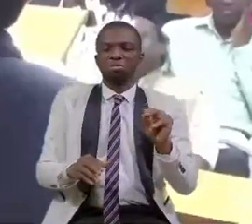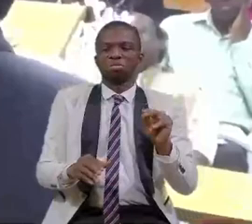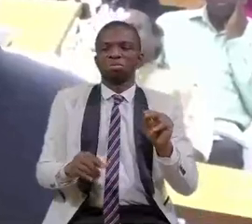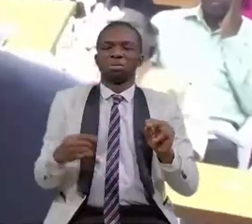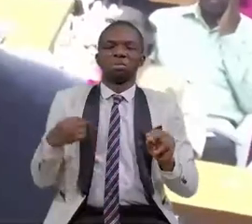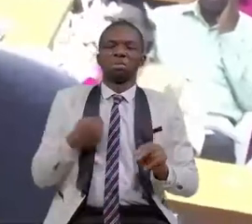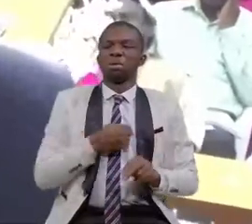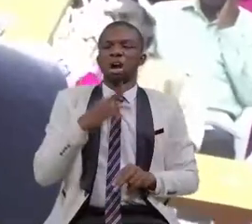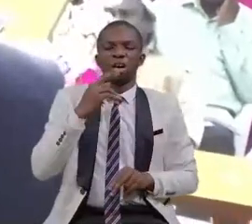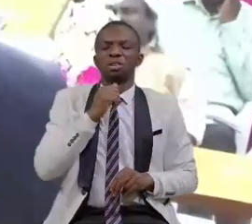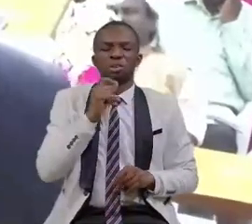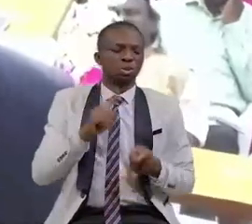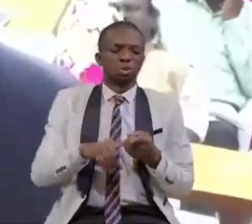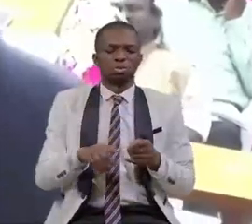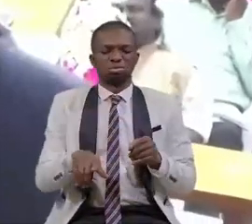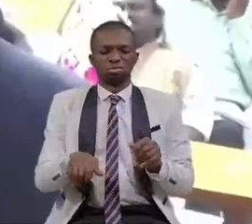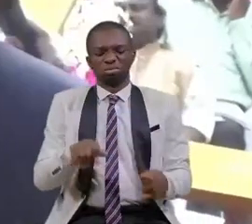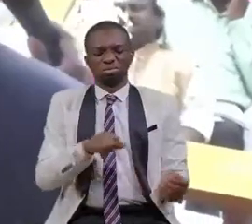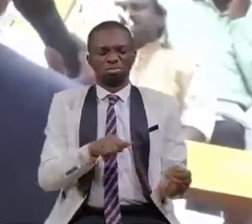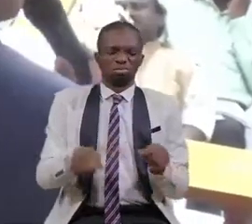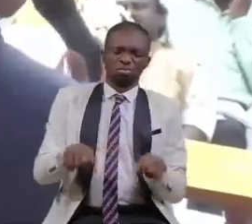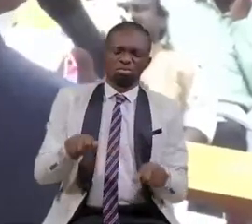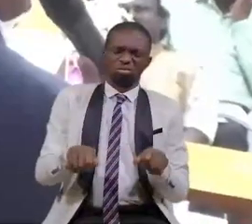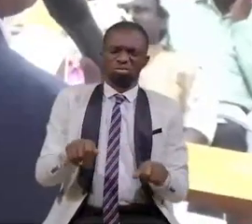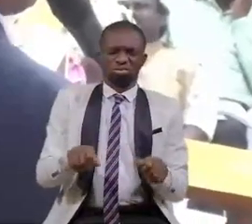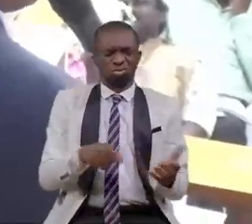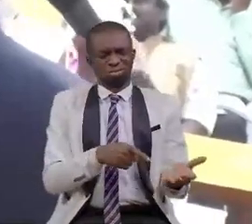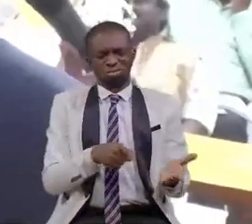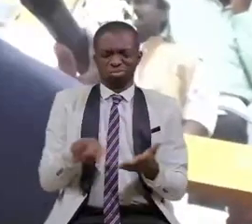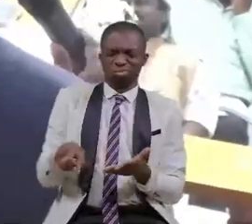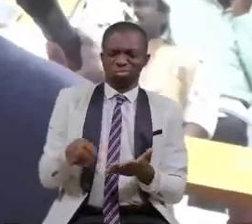Nous n'allons pas débattre la parole de Dieu.